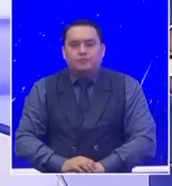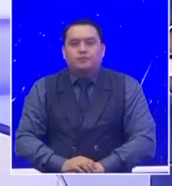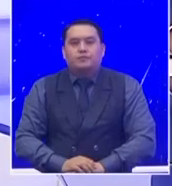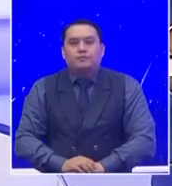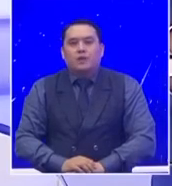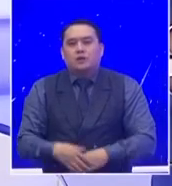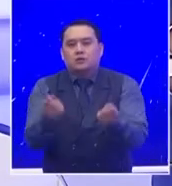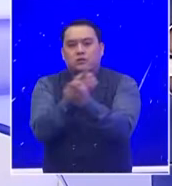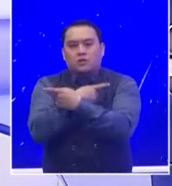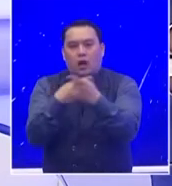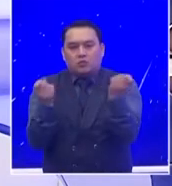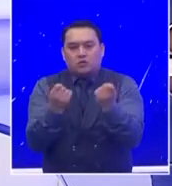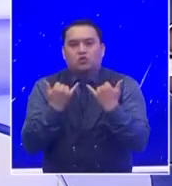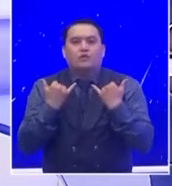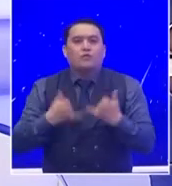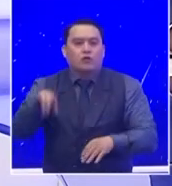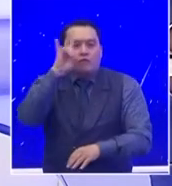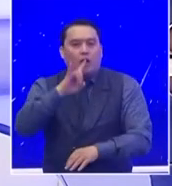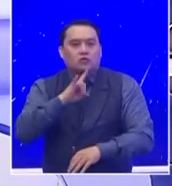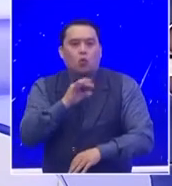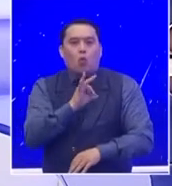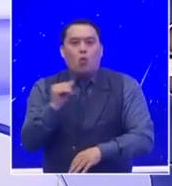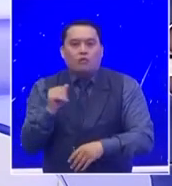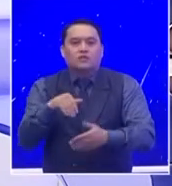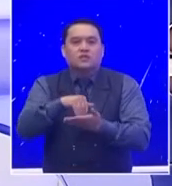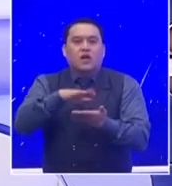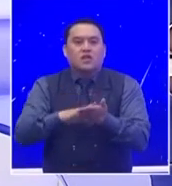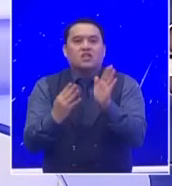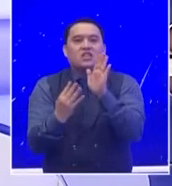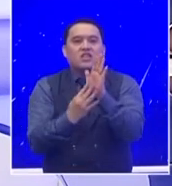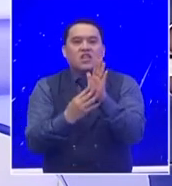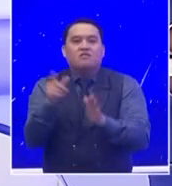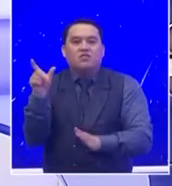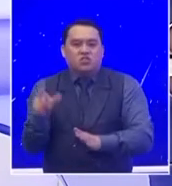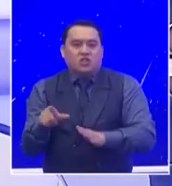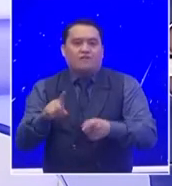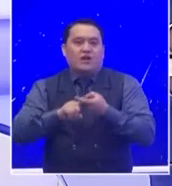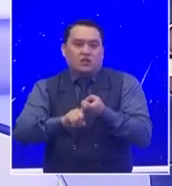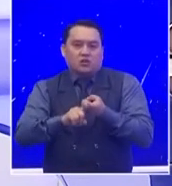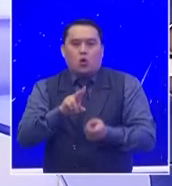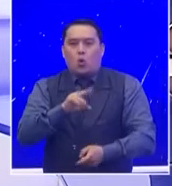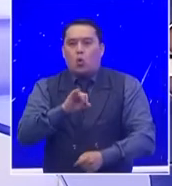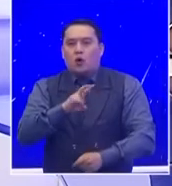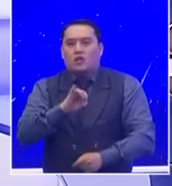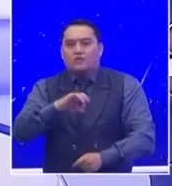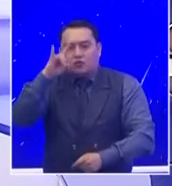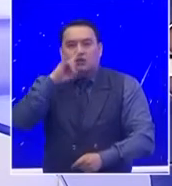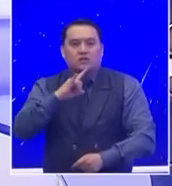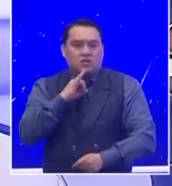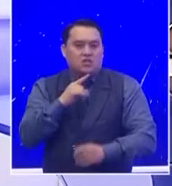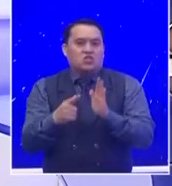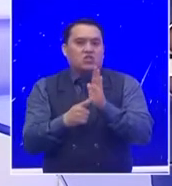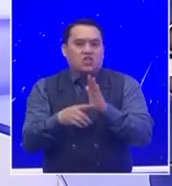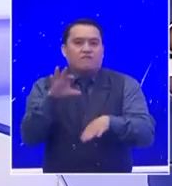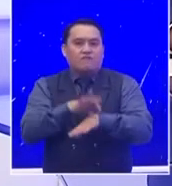По сообщению Минздрава, к этому часу в Казахстане официально зарегистрировано 9 случаев заражения коронавирусной инфекцией. Из них